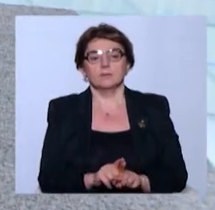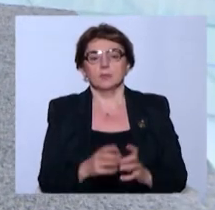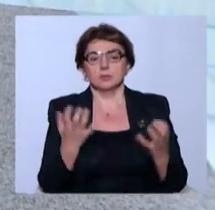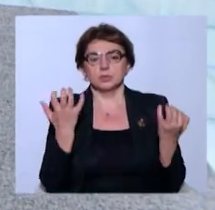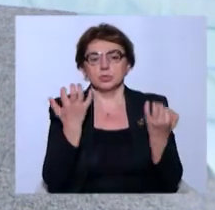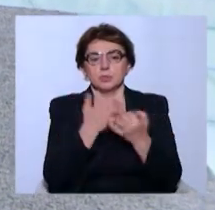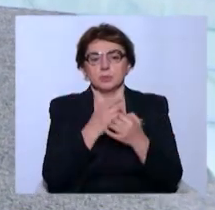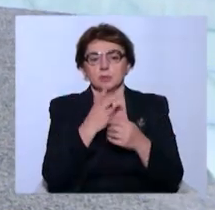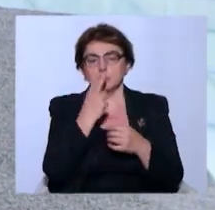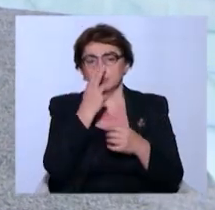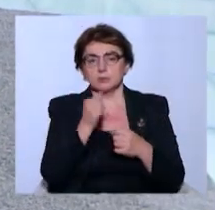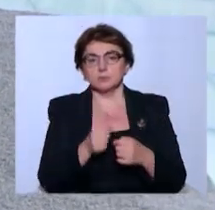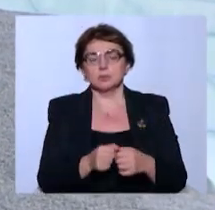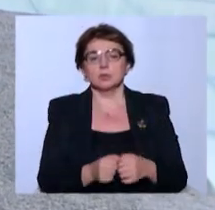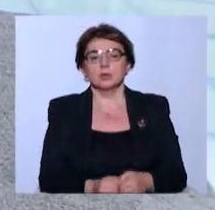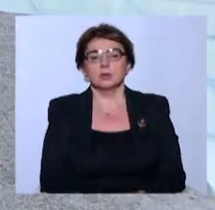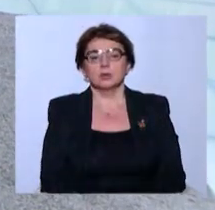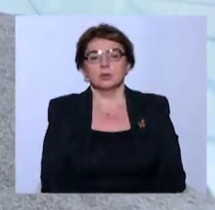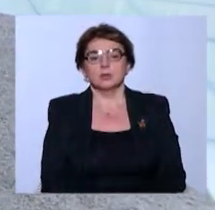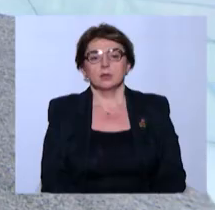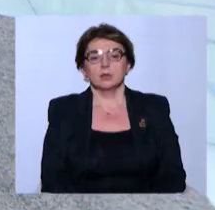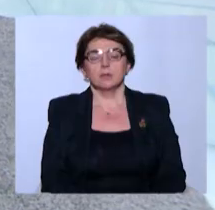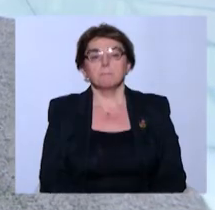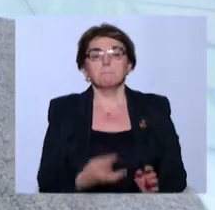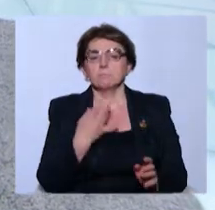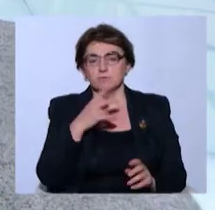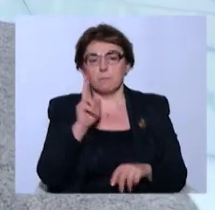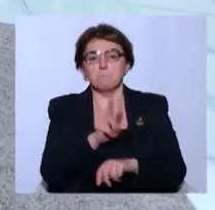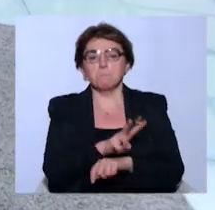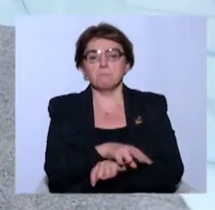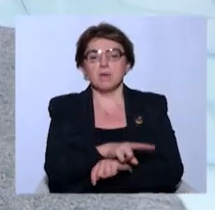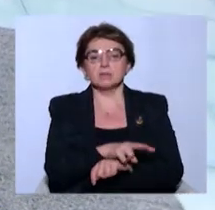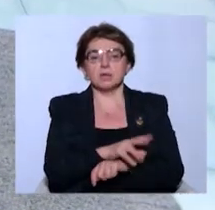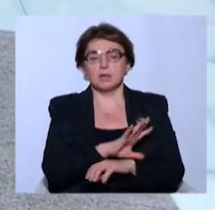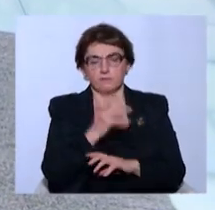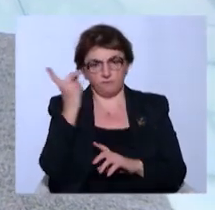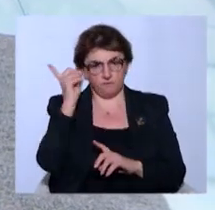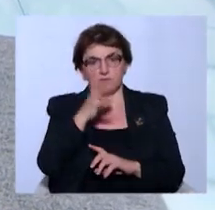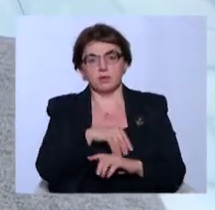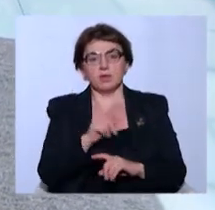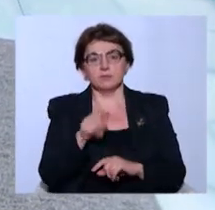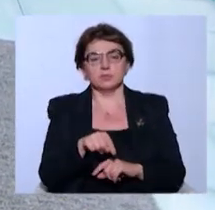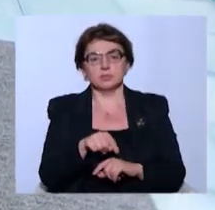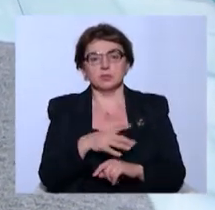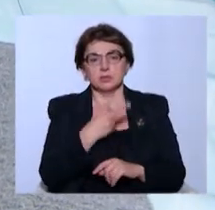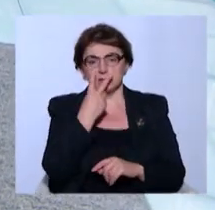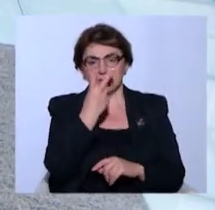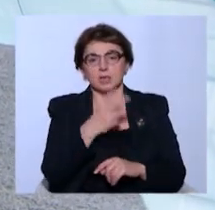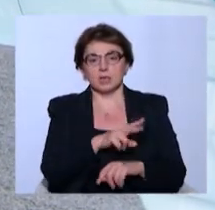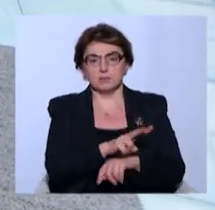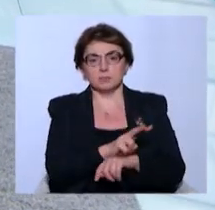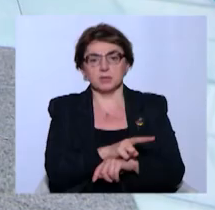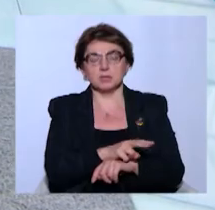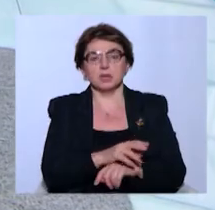მოხდა მიწაზე, ფრინველი აბსოლუტურად უსუსური რჩება. ის თავდაცვის არანაირი საშუალება მას არ